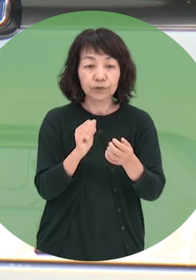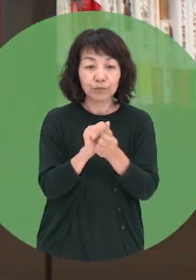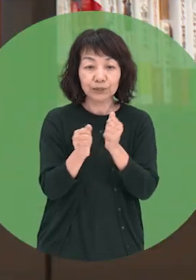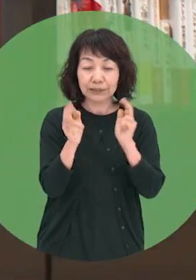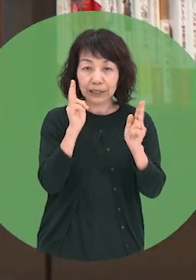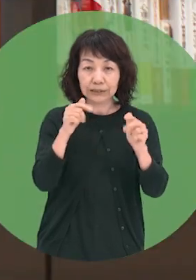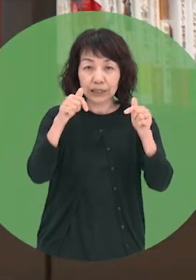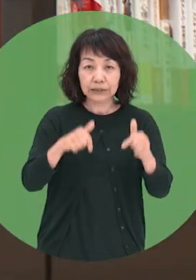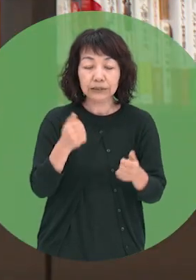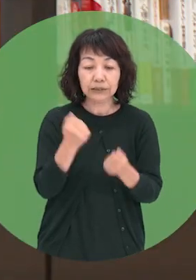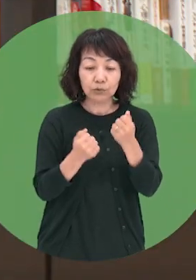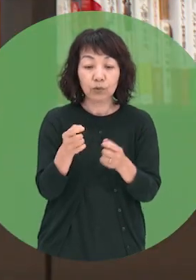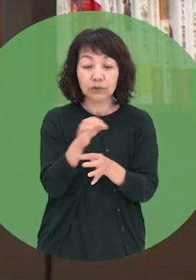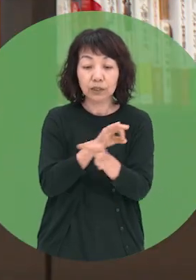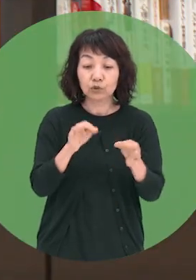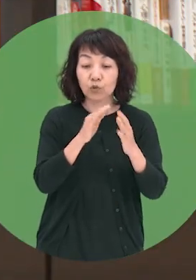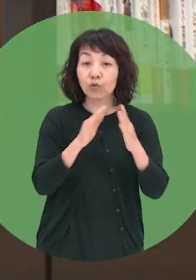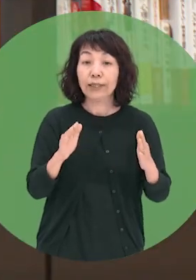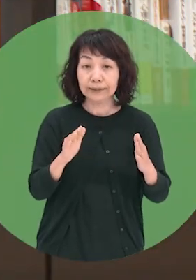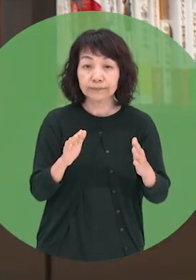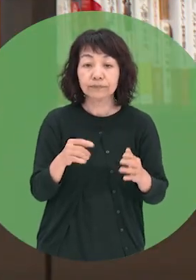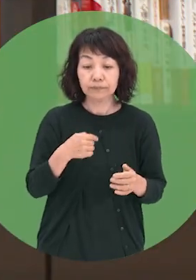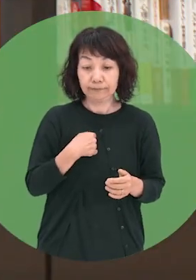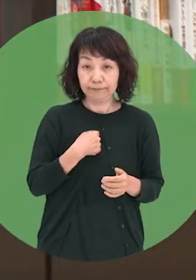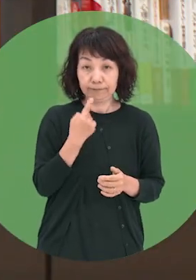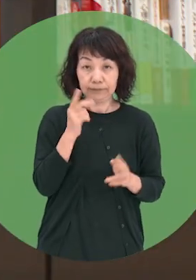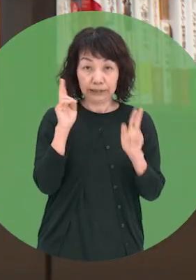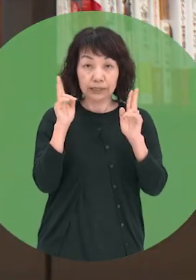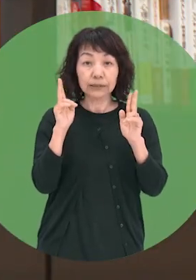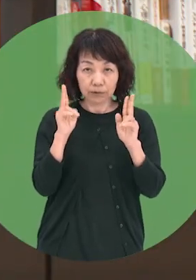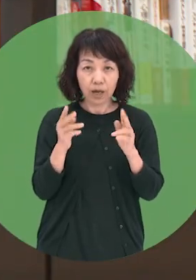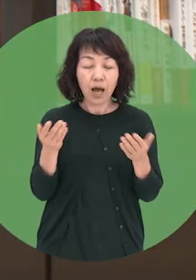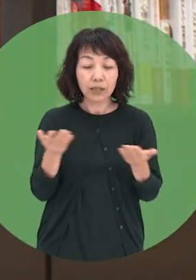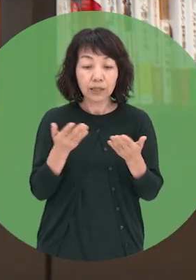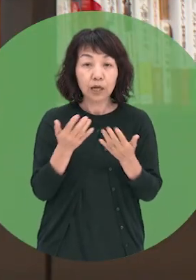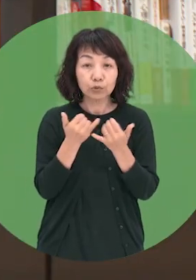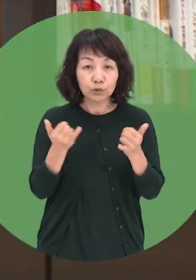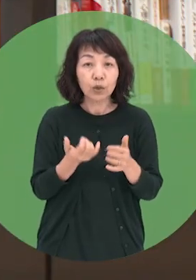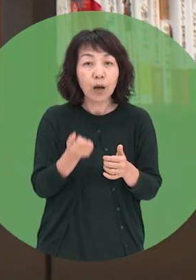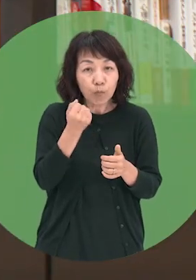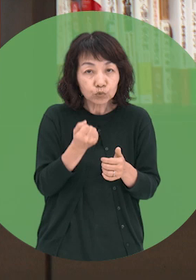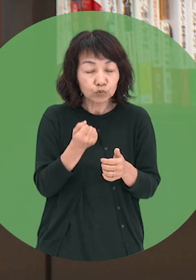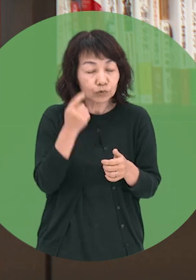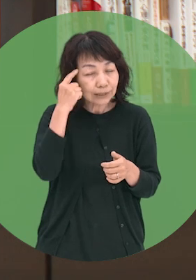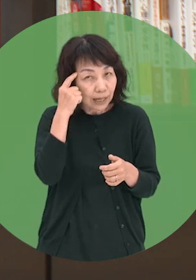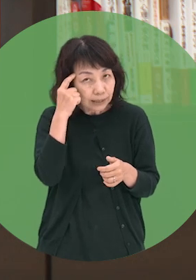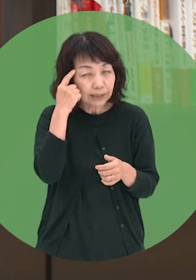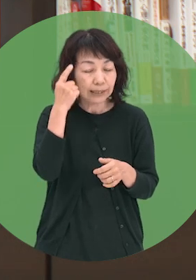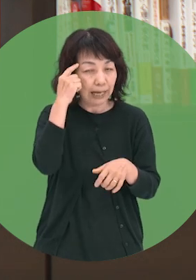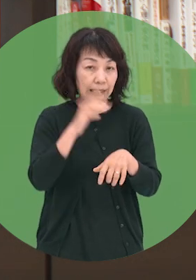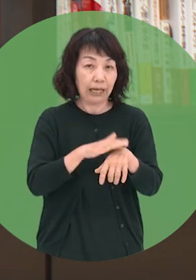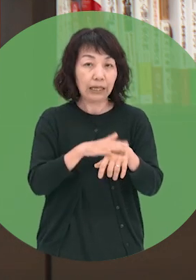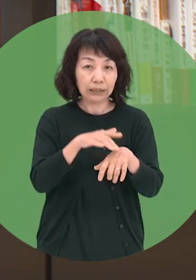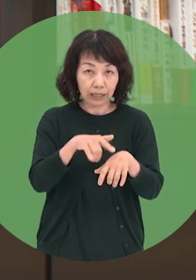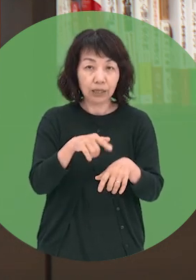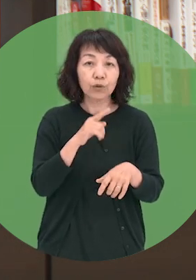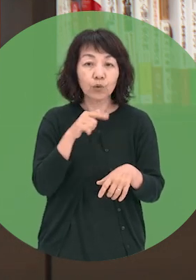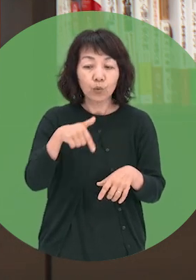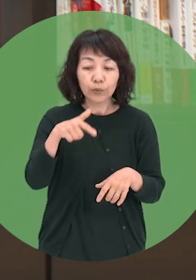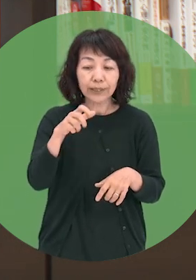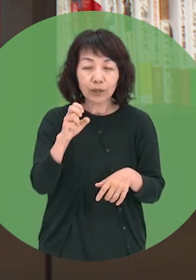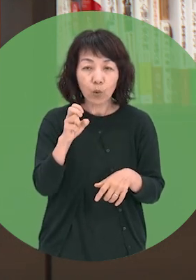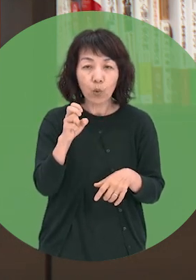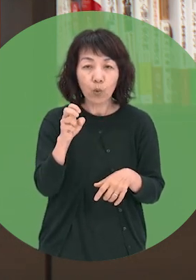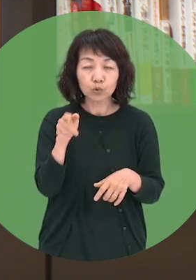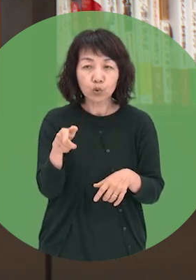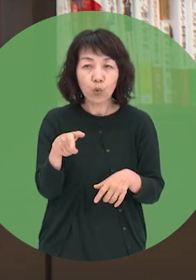会。 弊社では働く人が持つべき意識や考え方といったフィロソフィーについて学び